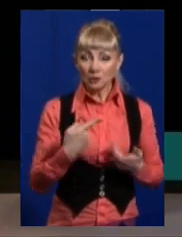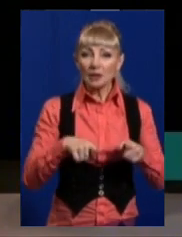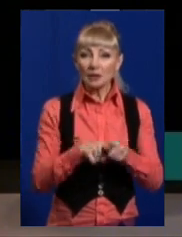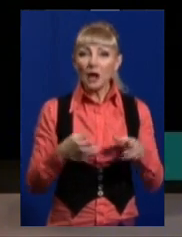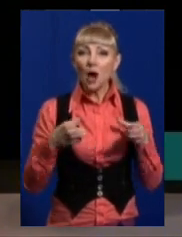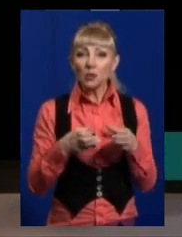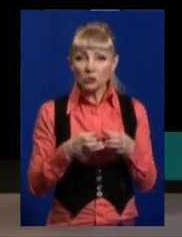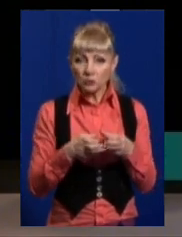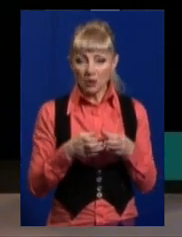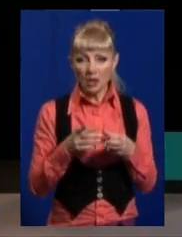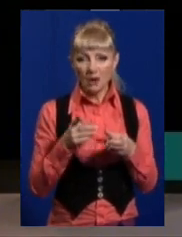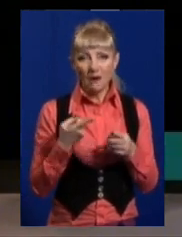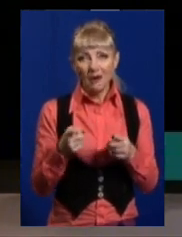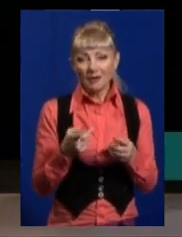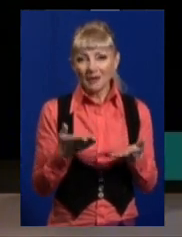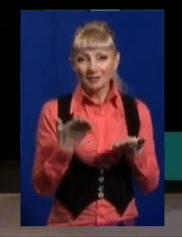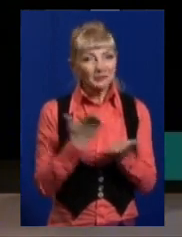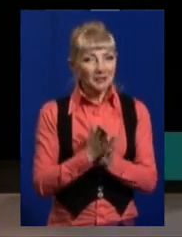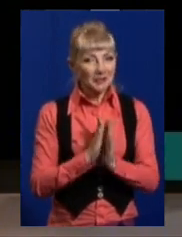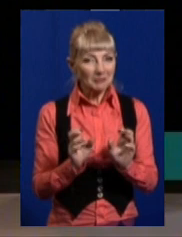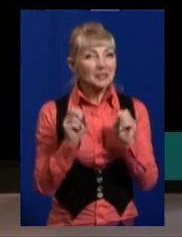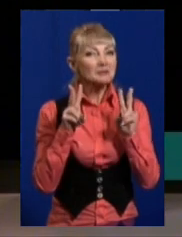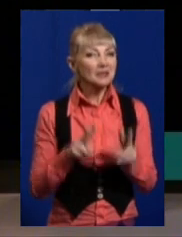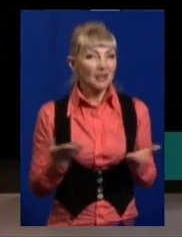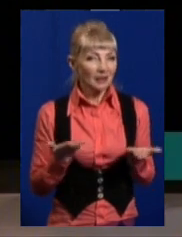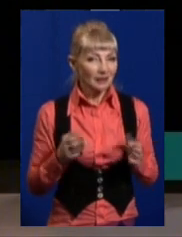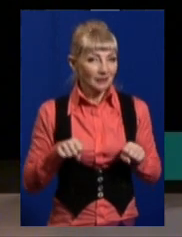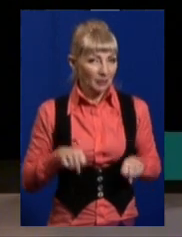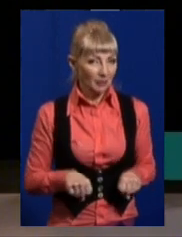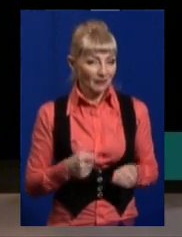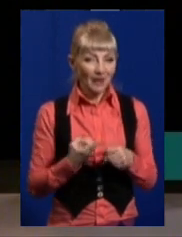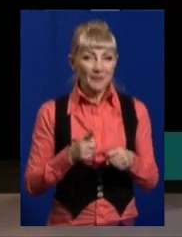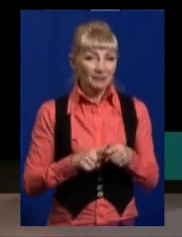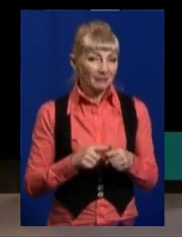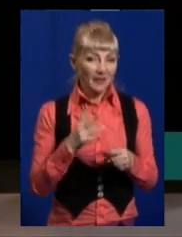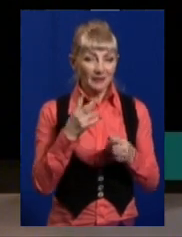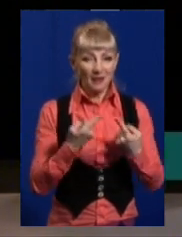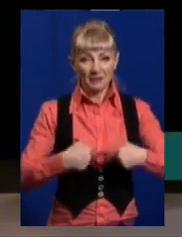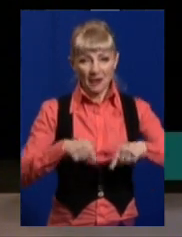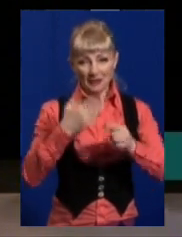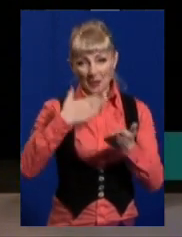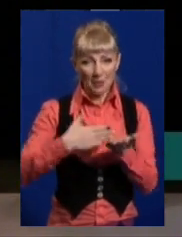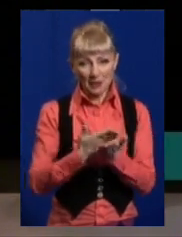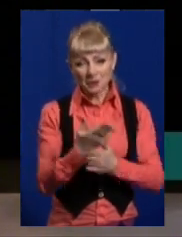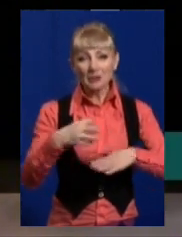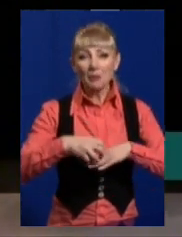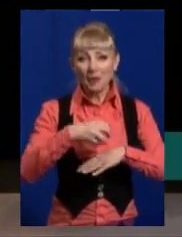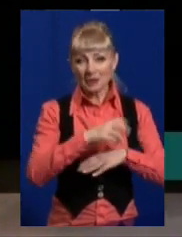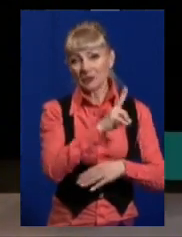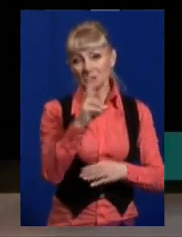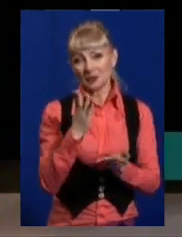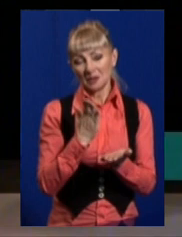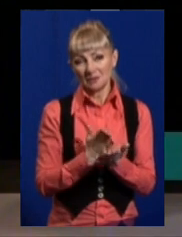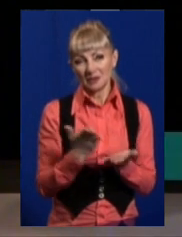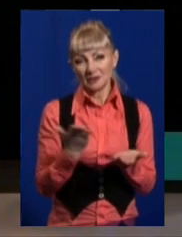вона особлива, не має спеціальних повноважень. Тобто, це не фракція політичної партії, яка має певні